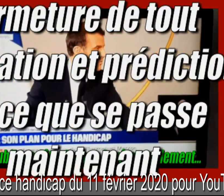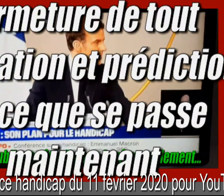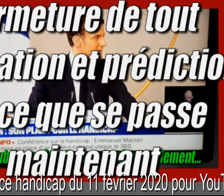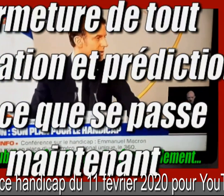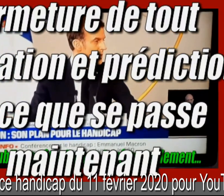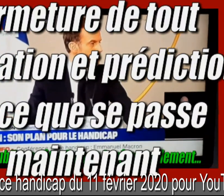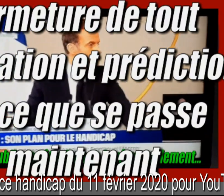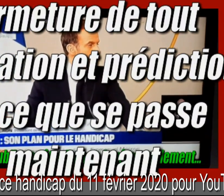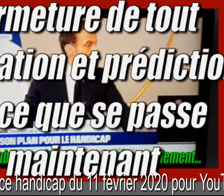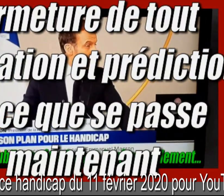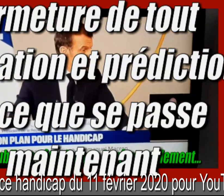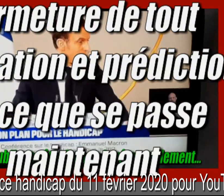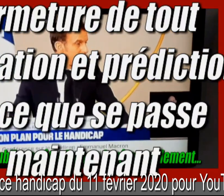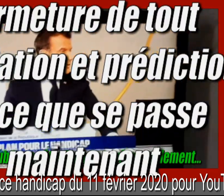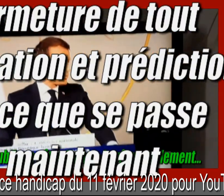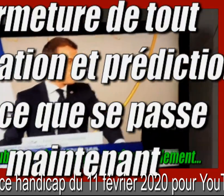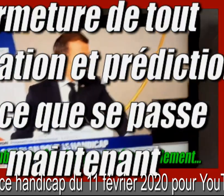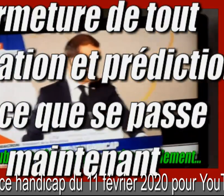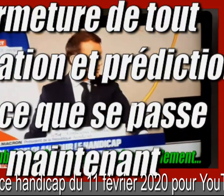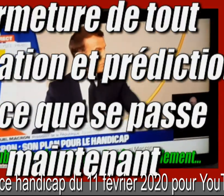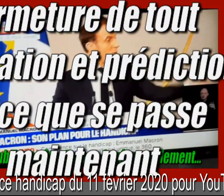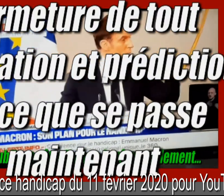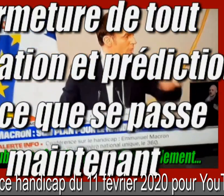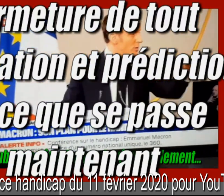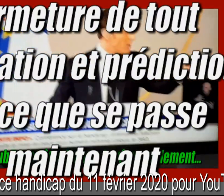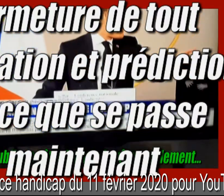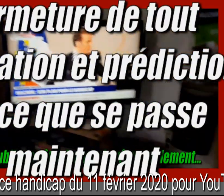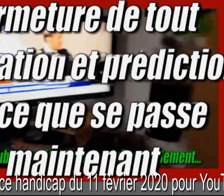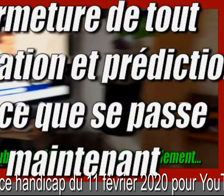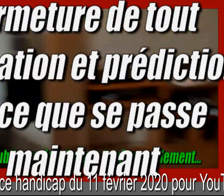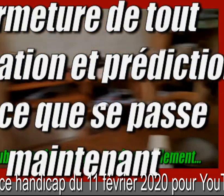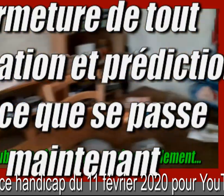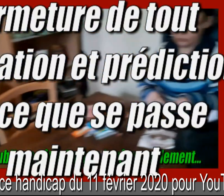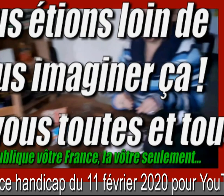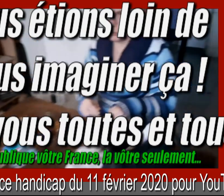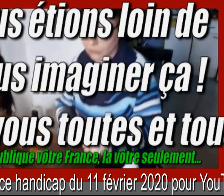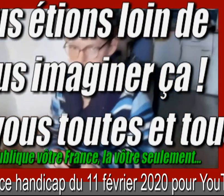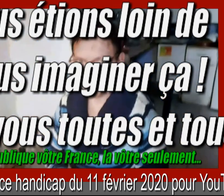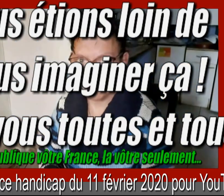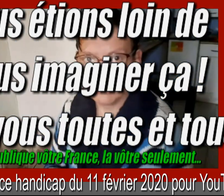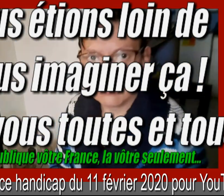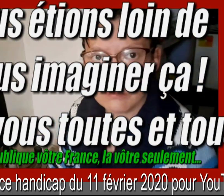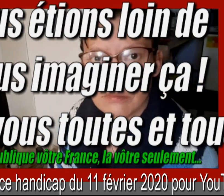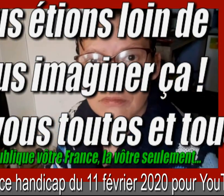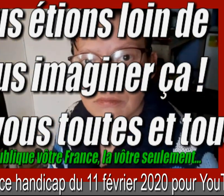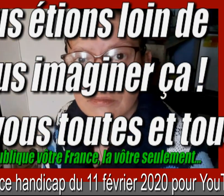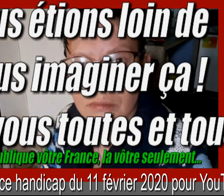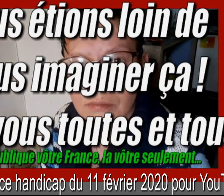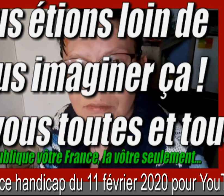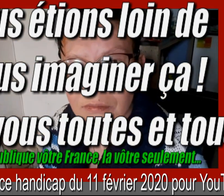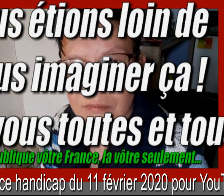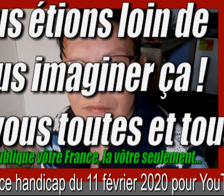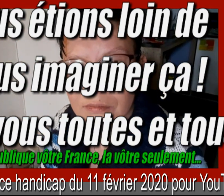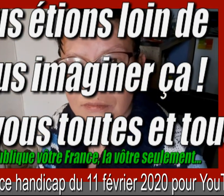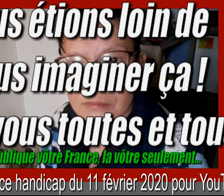qu'on ne pas avoir accès à une administration... Ah ouais, le commerce de l'autre, là, j'ai comme un... T'rappelles ? J'ai comme un sandwich. Il me